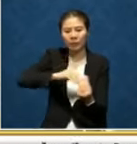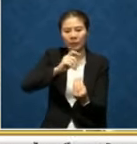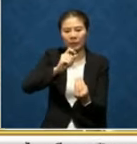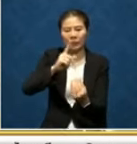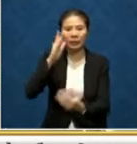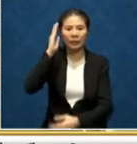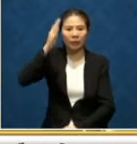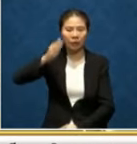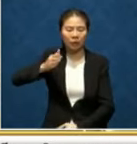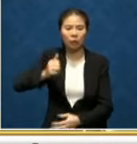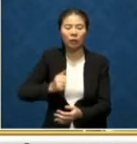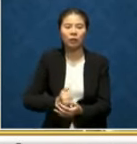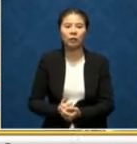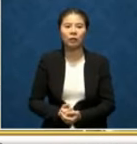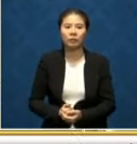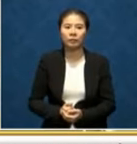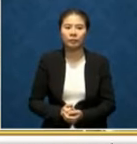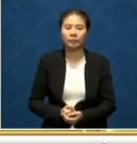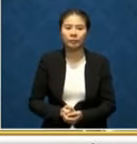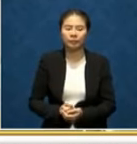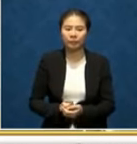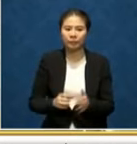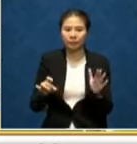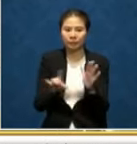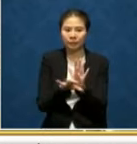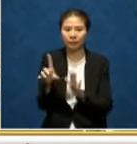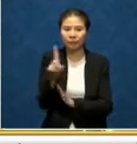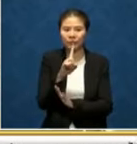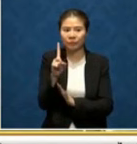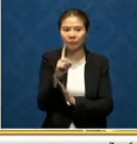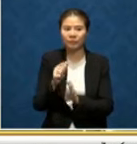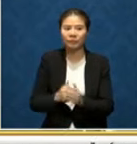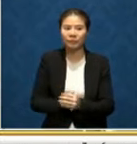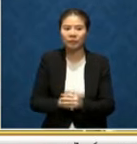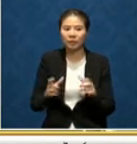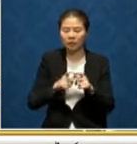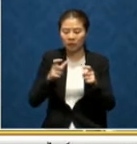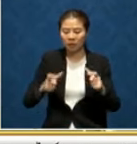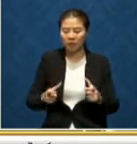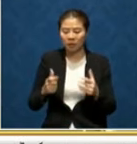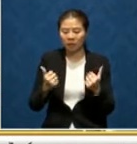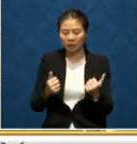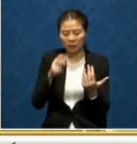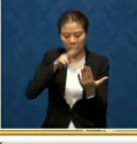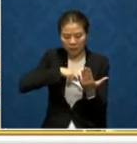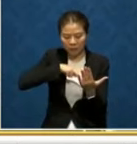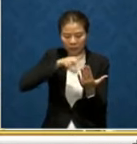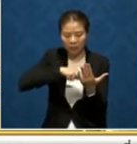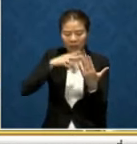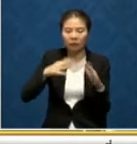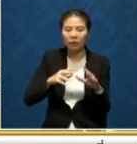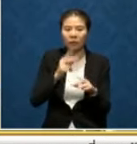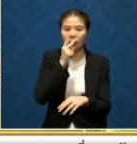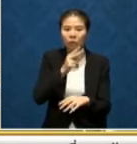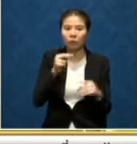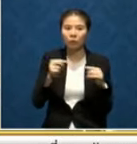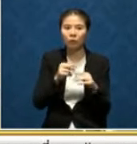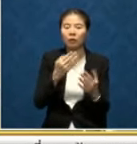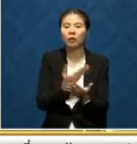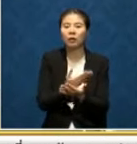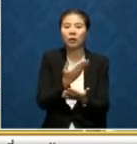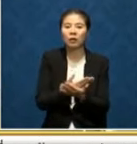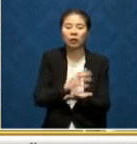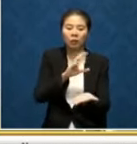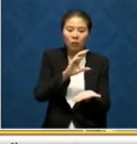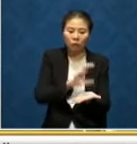อนาคตอันใกล้นี้ค่ะสุดท้ายค่ะท่านประธานจากรายงานเราจึงเห็นแค่กลุ่มทุนกลุ่มผู้มี